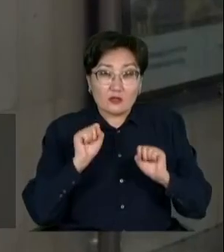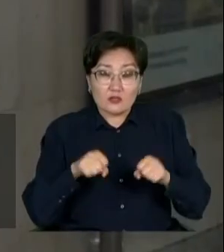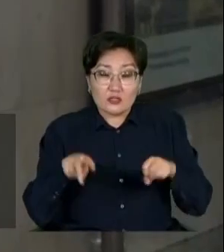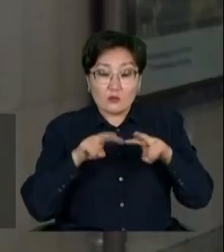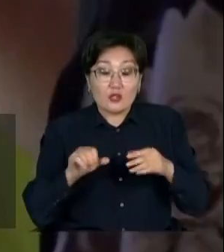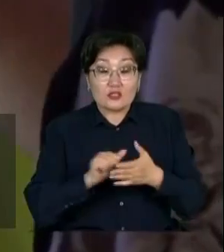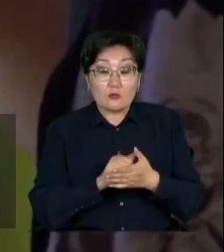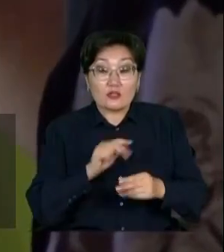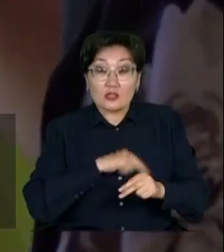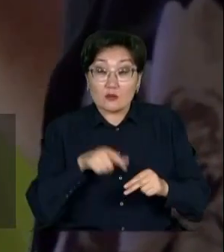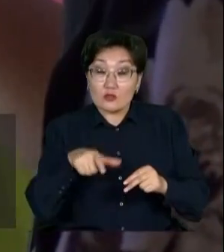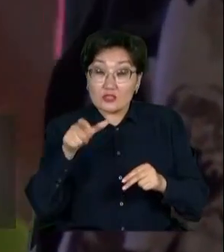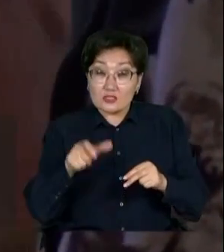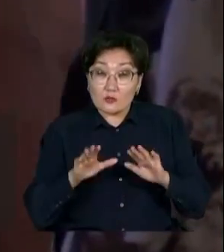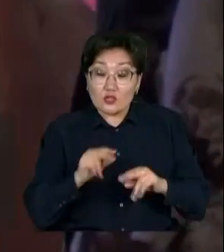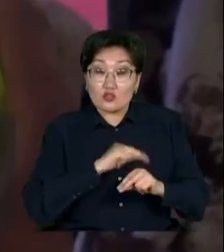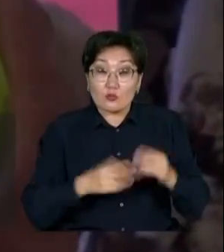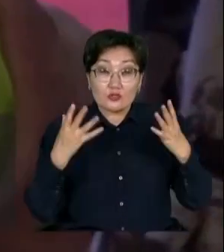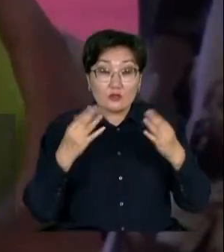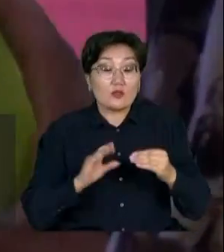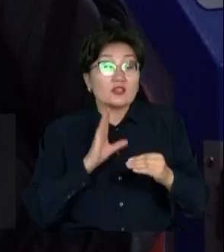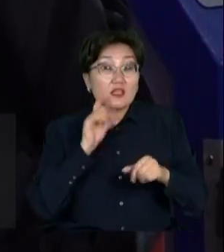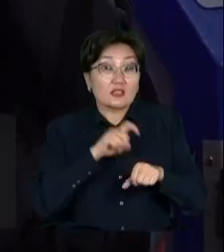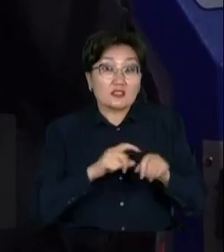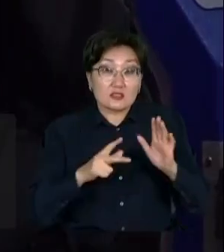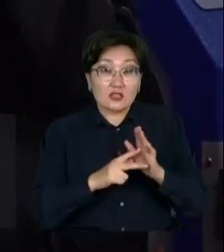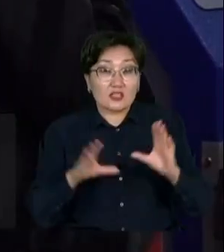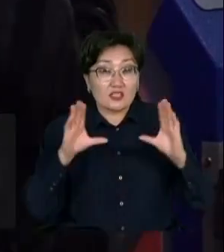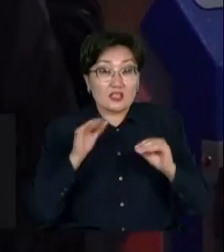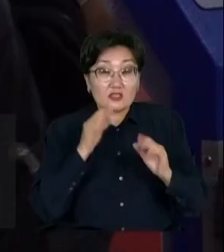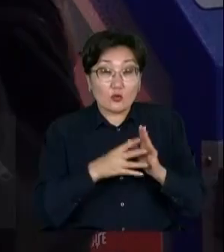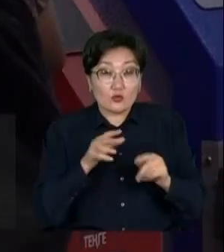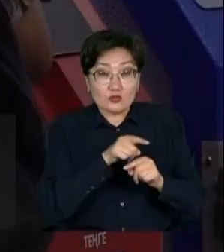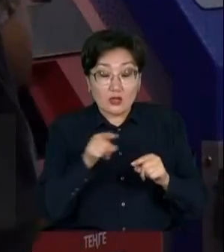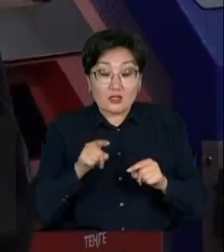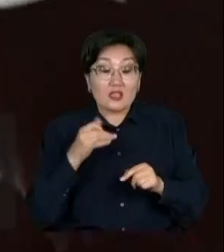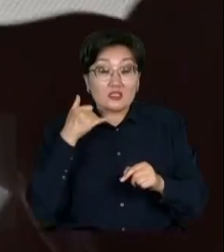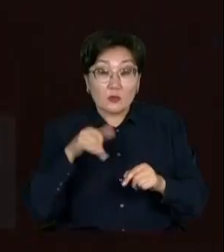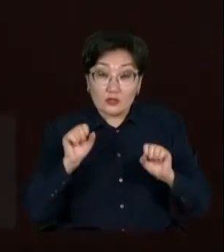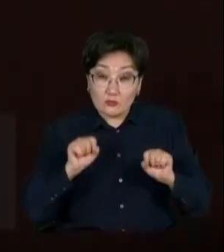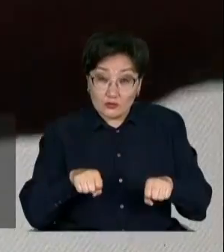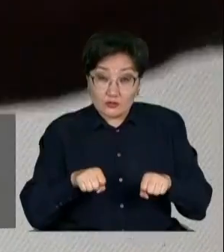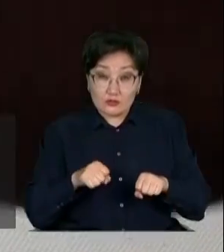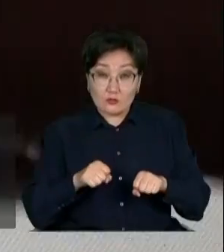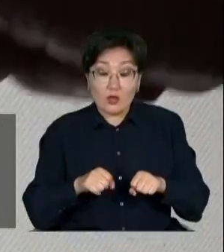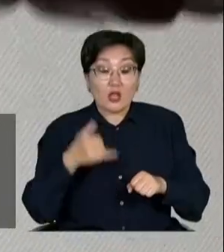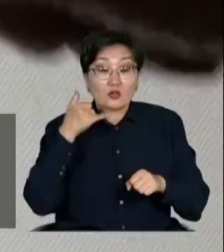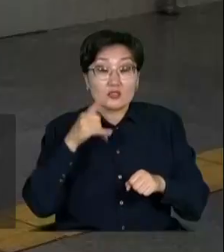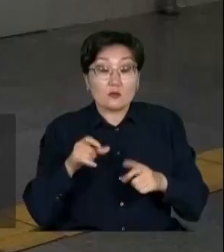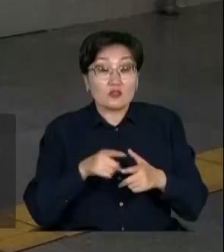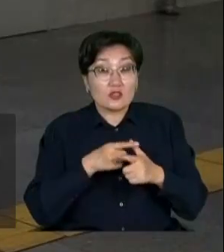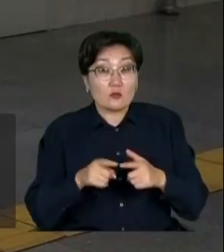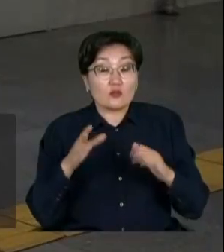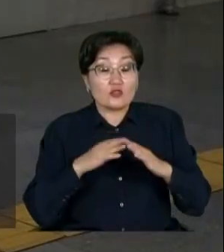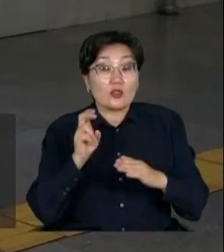сүйенсек, қызметкер азаматтарды тек жұмыс күндері таңғы 8 бен кешкі 9 аралығында ғана мазалауға құқылы. Оның өзінде қоңырау шалу немесе